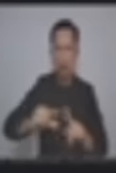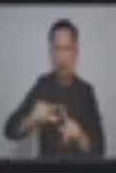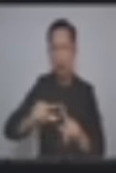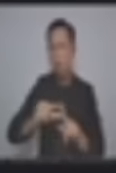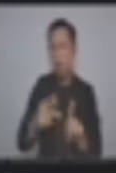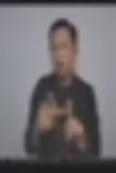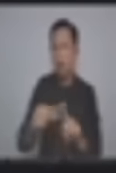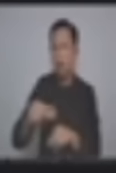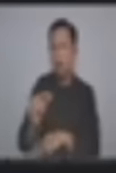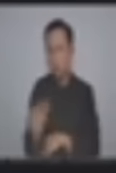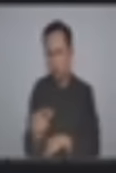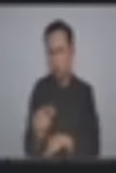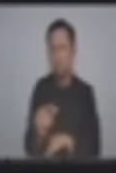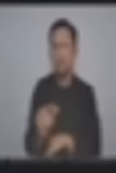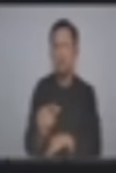phpu-pres-1